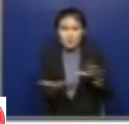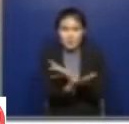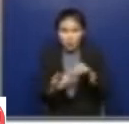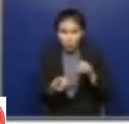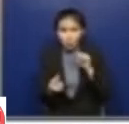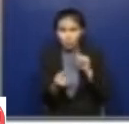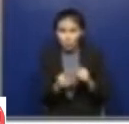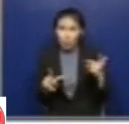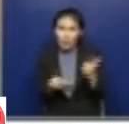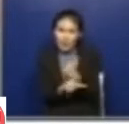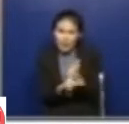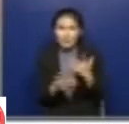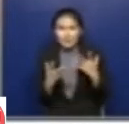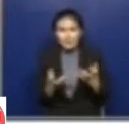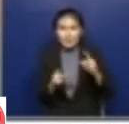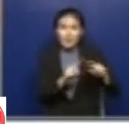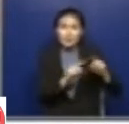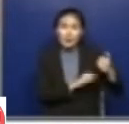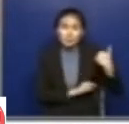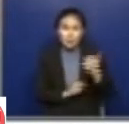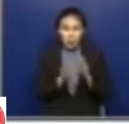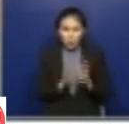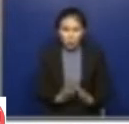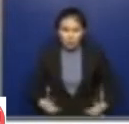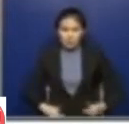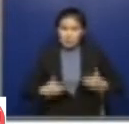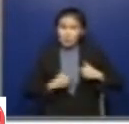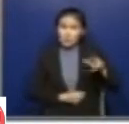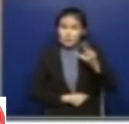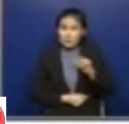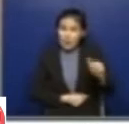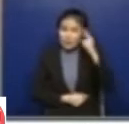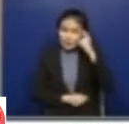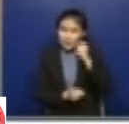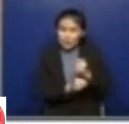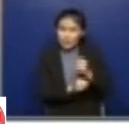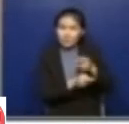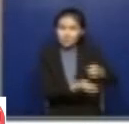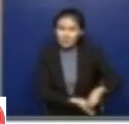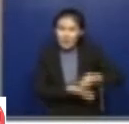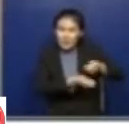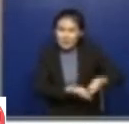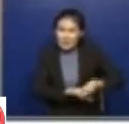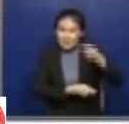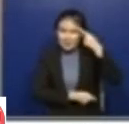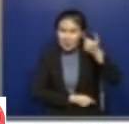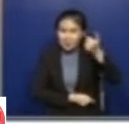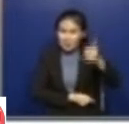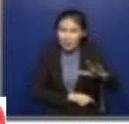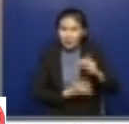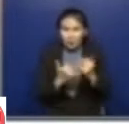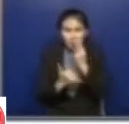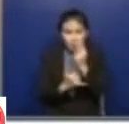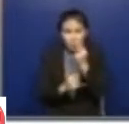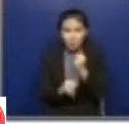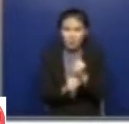หนักปนเปื้อนในแหล่งน้ำทำให้คนที่ใช้ชีวิตและการทำการเกษตรไม่ได้เนื่องจากแหล่งน้ำเป็นพิษและ